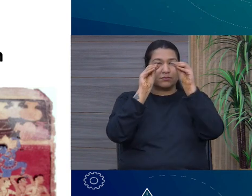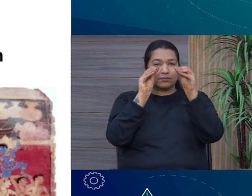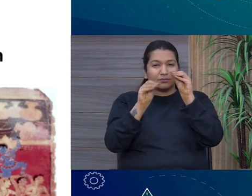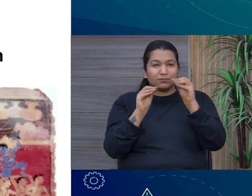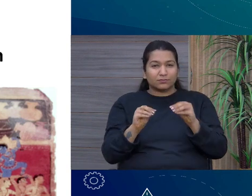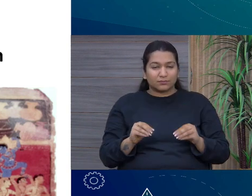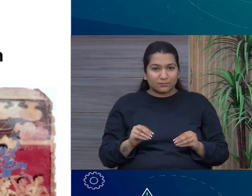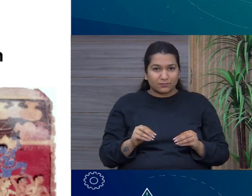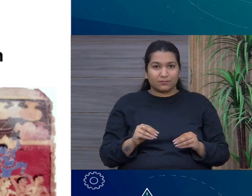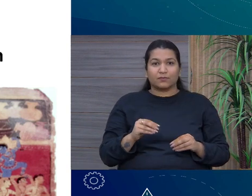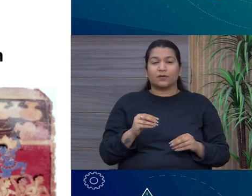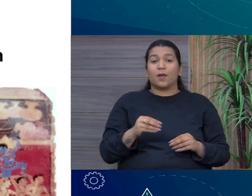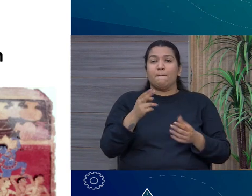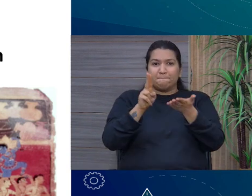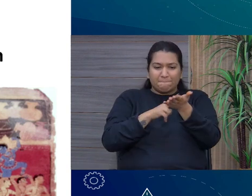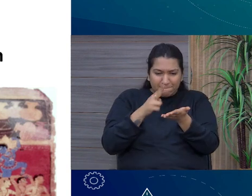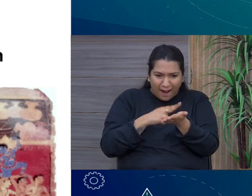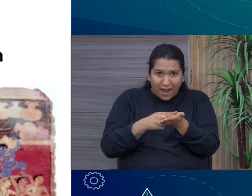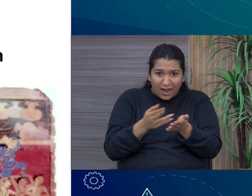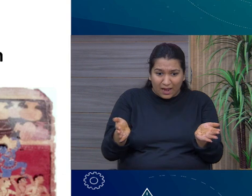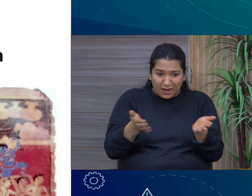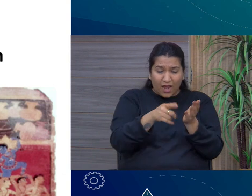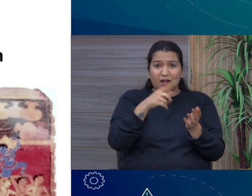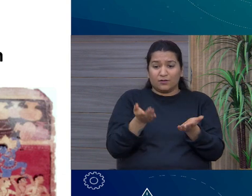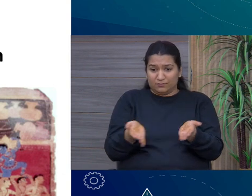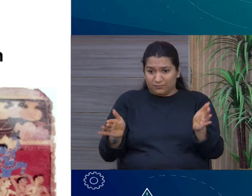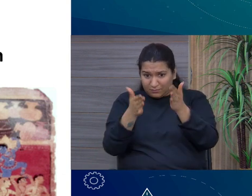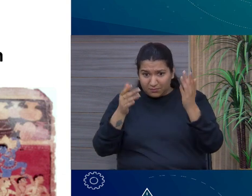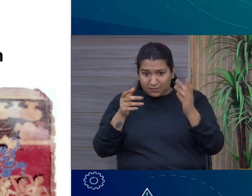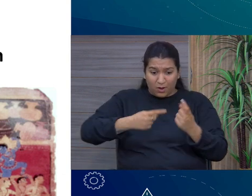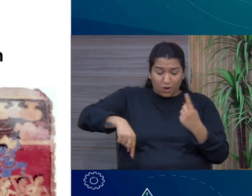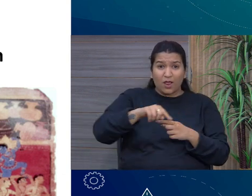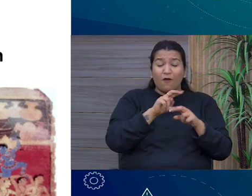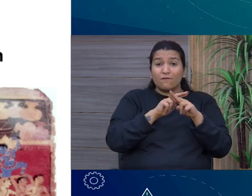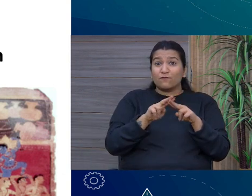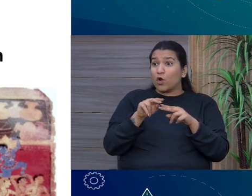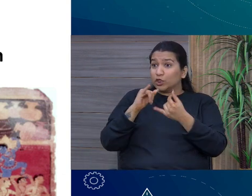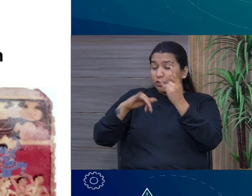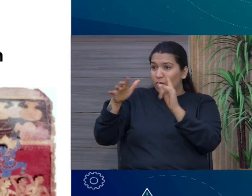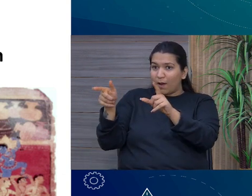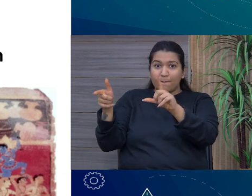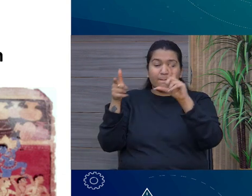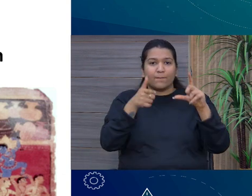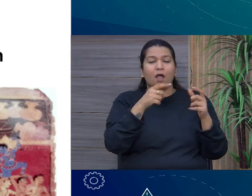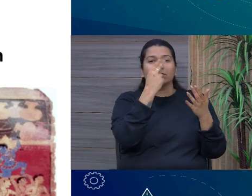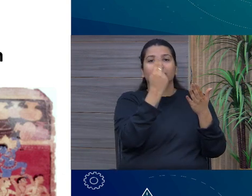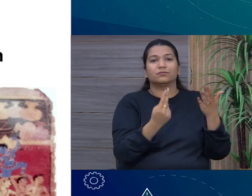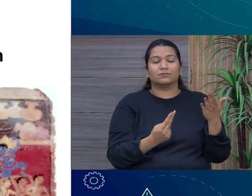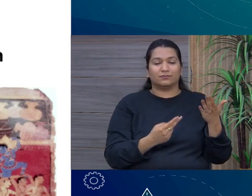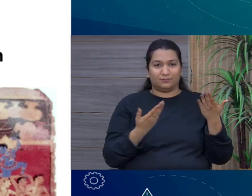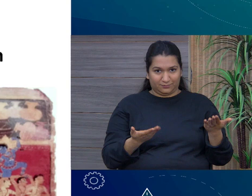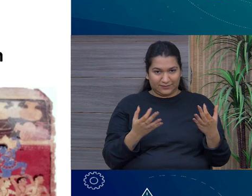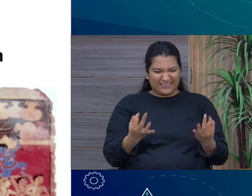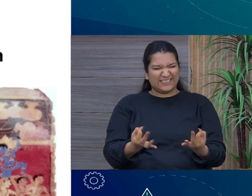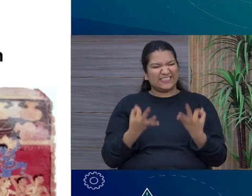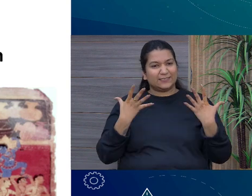है, मटकी से लेके मक्खन, जो बच्चे की एक सपोर्ट सिस्टम बनाया हुआ है कृष्ण जी ने, वो बहुत ही ब्यूटीफुली इन्होंने दर्शाया